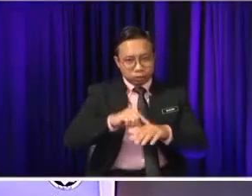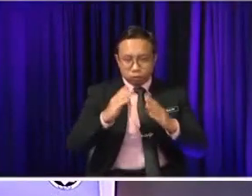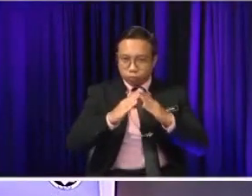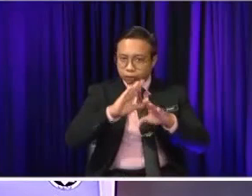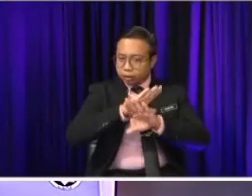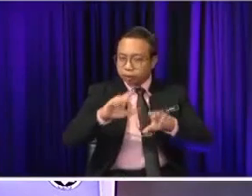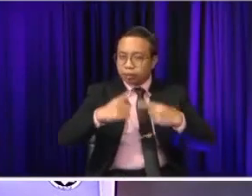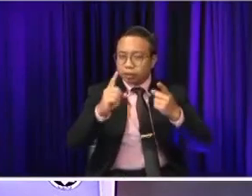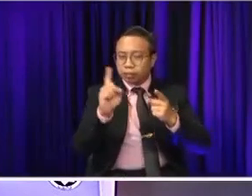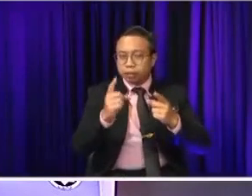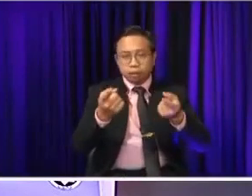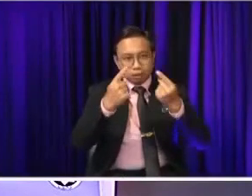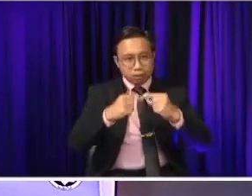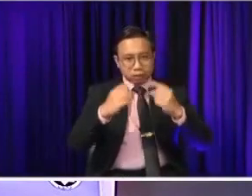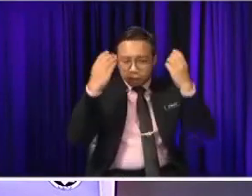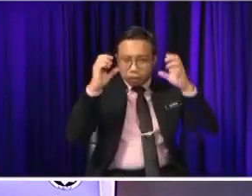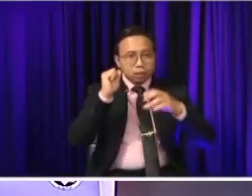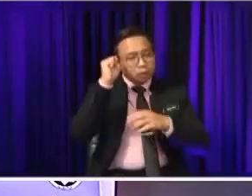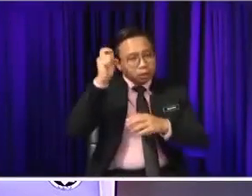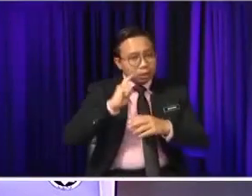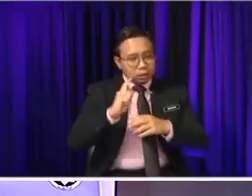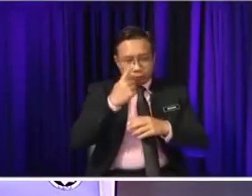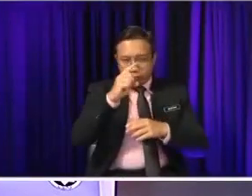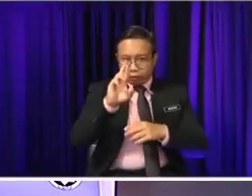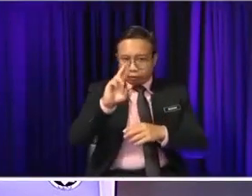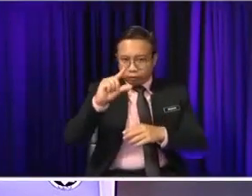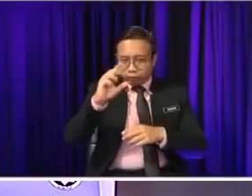Kembali lagi bersama cego Azi untuk